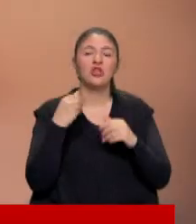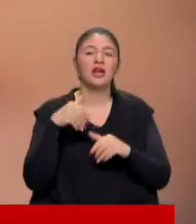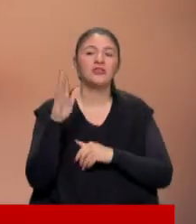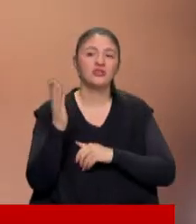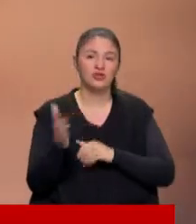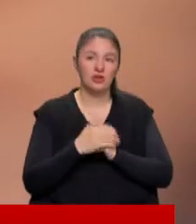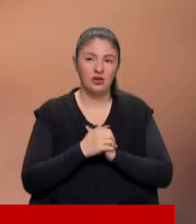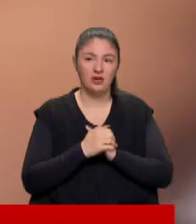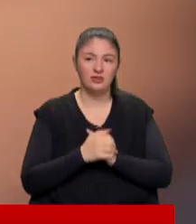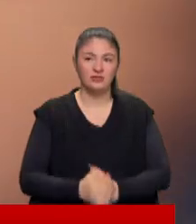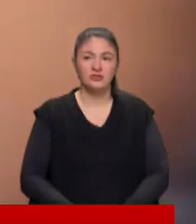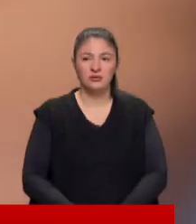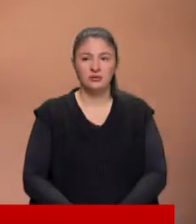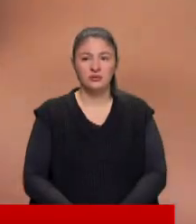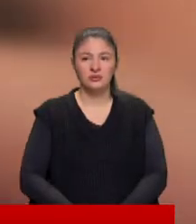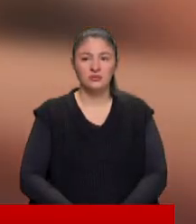gidiyor.